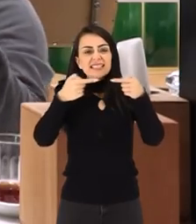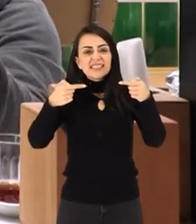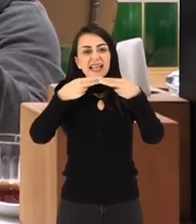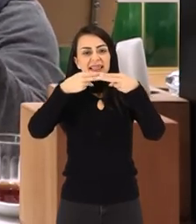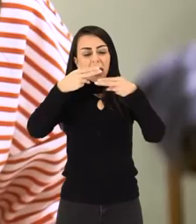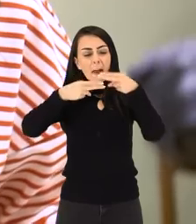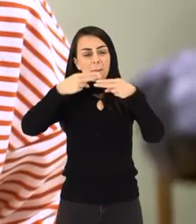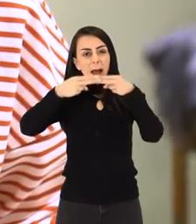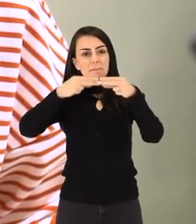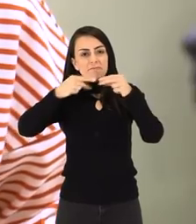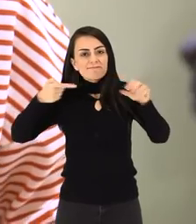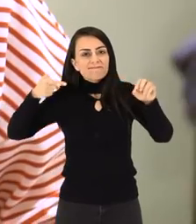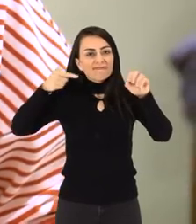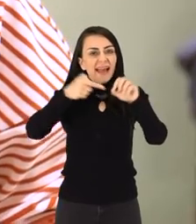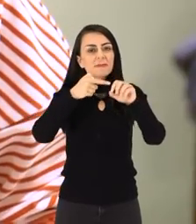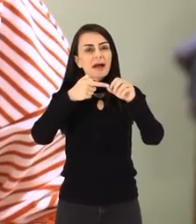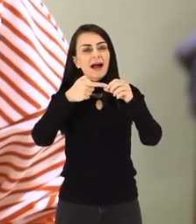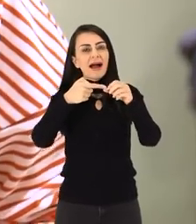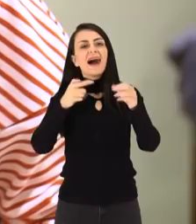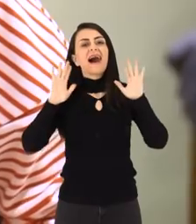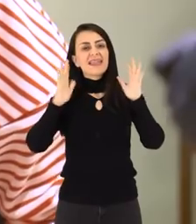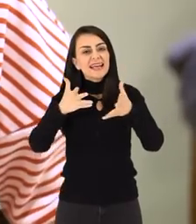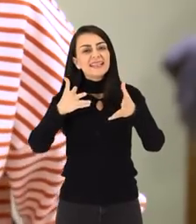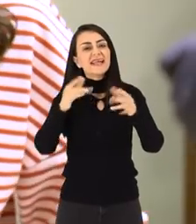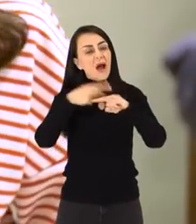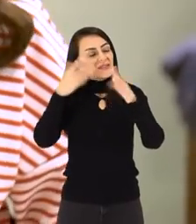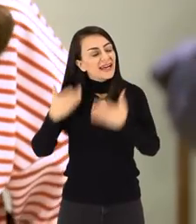takma etkinliklerine hoş geldiniz değerli Ebru Özkan.